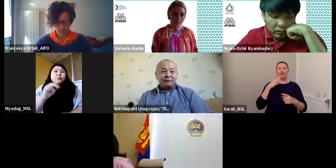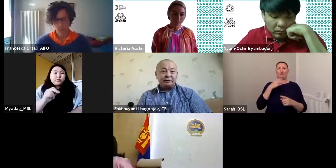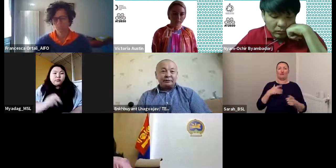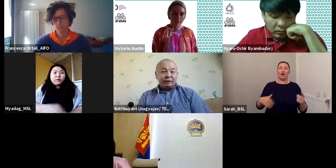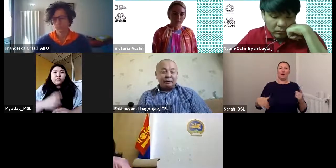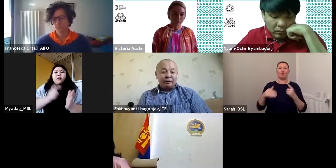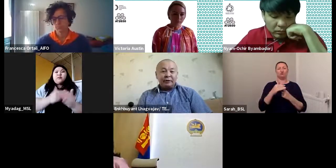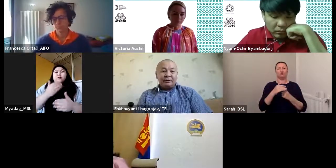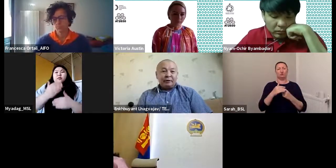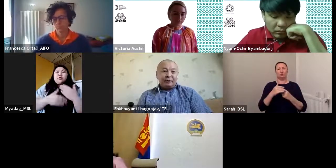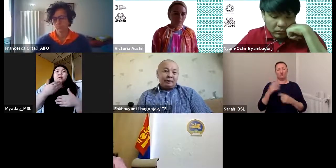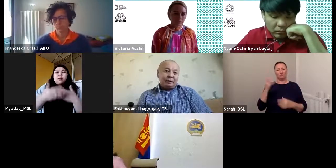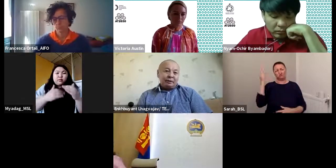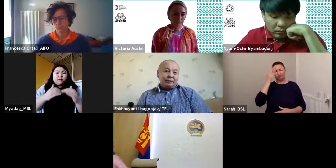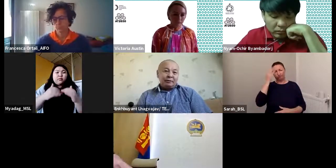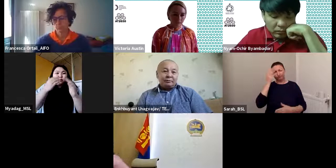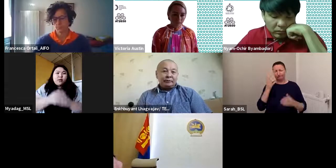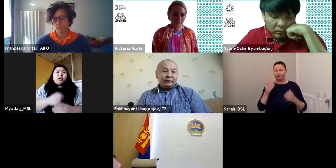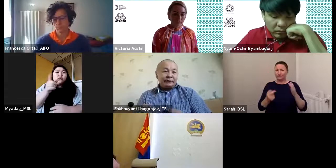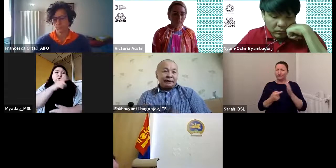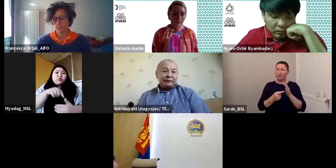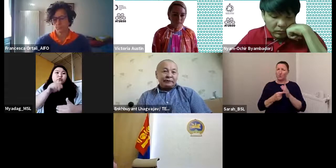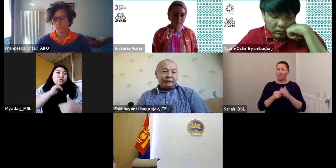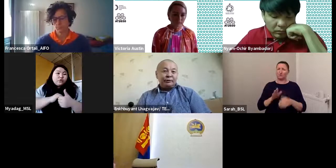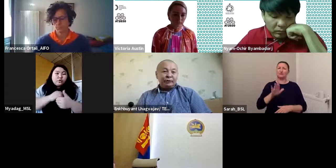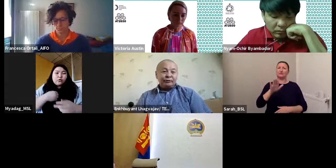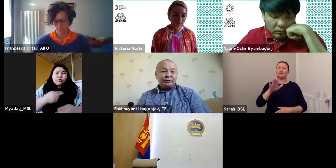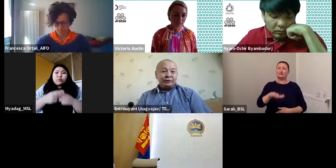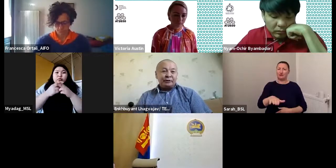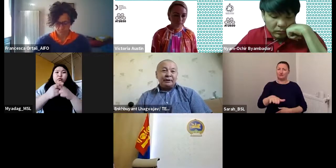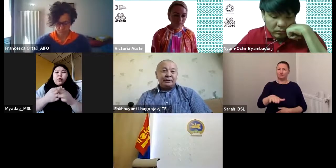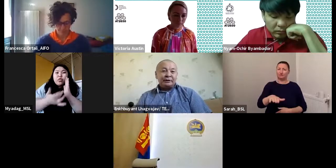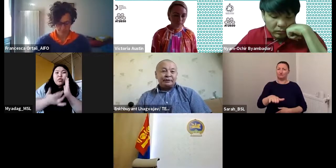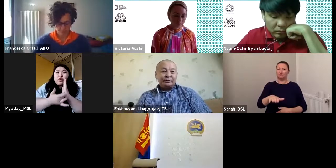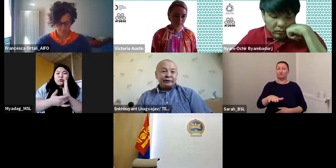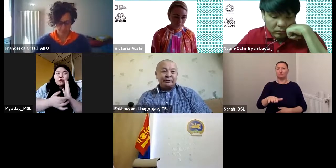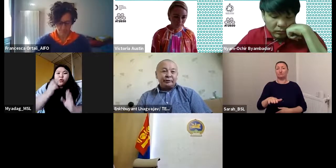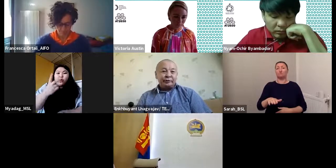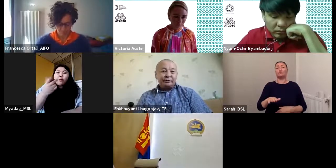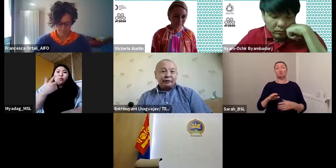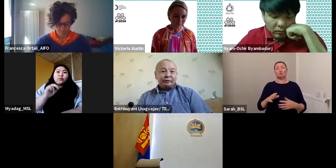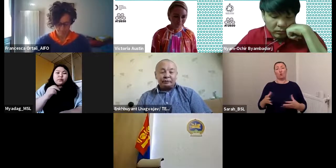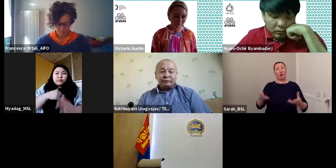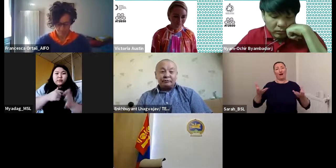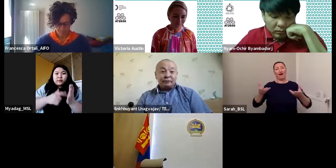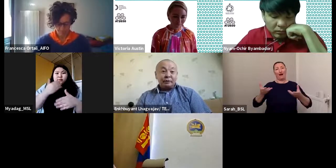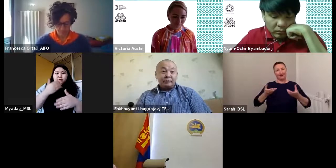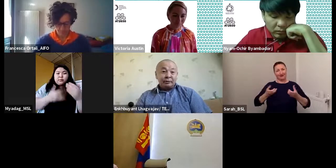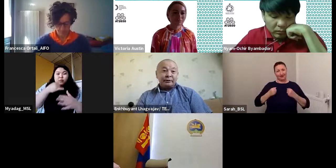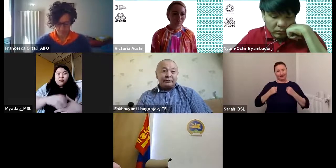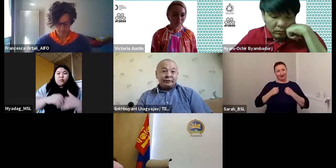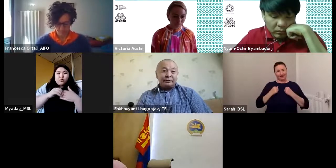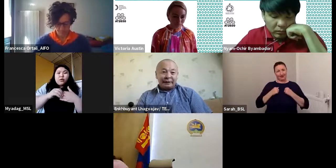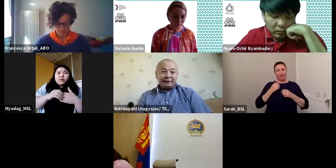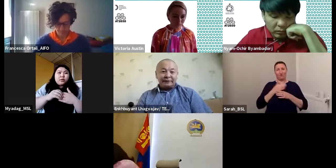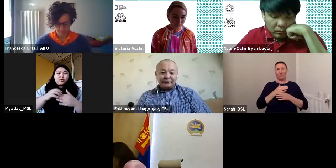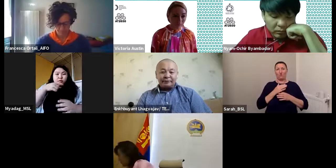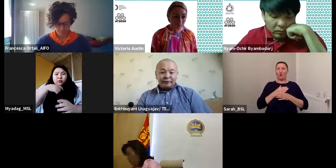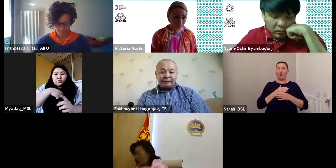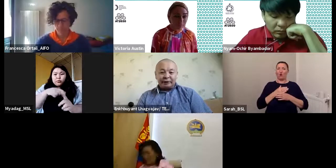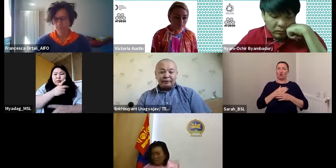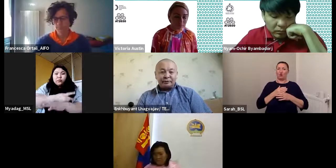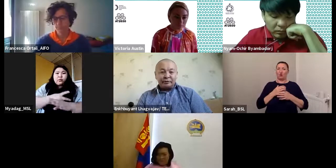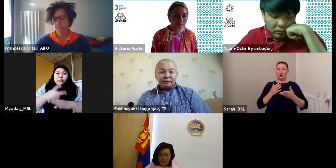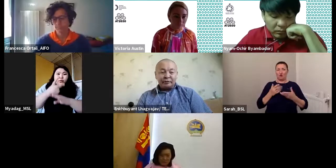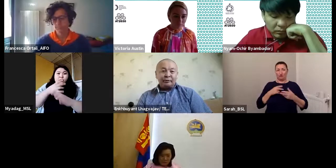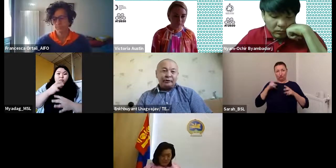хэрэгжүүлэх, тэрүүн дотроо туслах технологи 2030-ыг хэрэгжүүлэх ийм бодиттой үр дүнд бол энэ дээрс харагдана гэж би